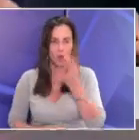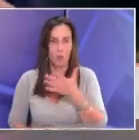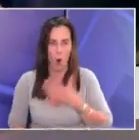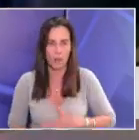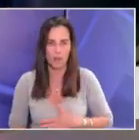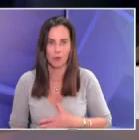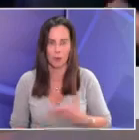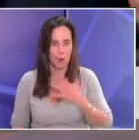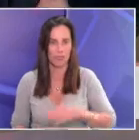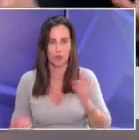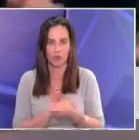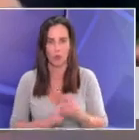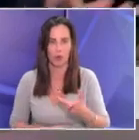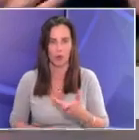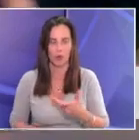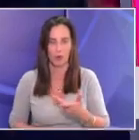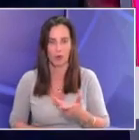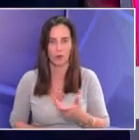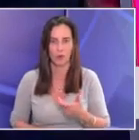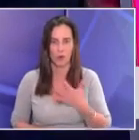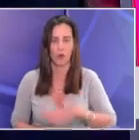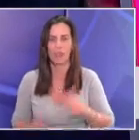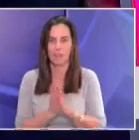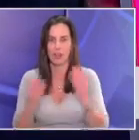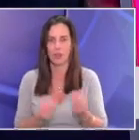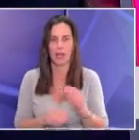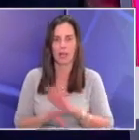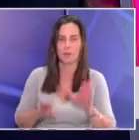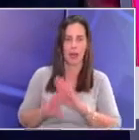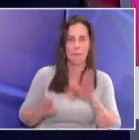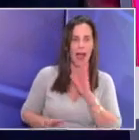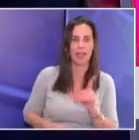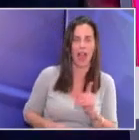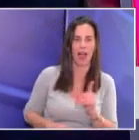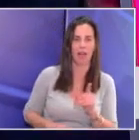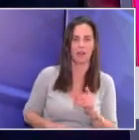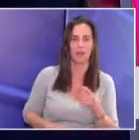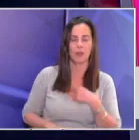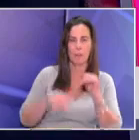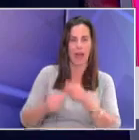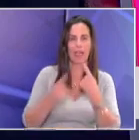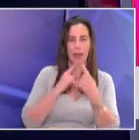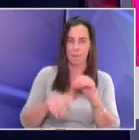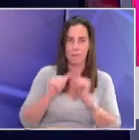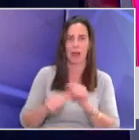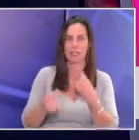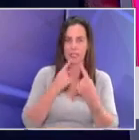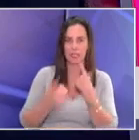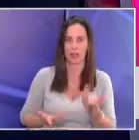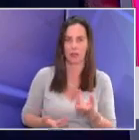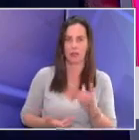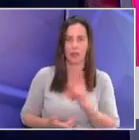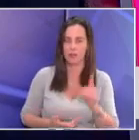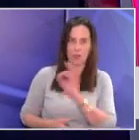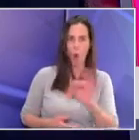יכול להיות שהוא צריך איזה שינוי, יכול להיות שהוא רוצה לבקש משהו. אין בעיה, אז אנחנו לא מדברים על זה. אנחנו בעד לדבר ובעד שיח.